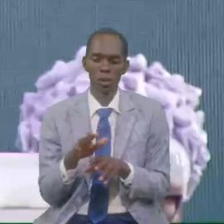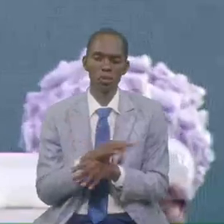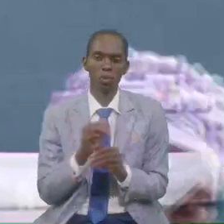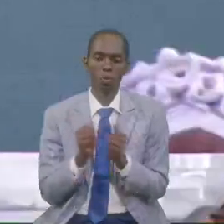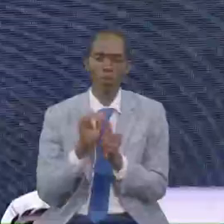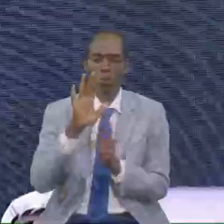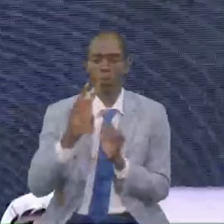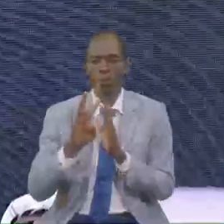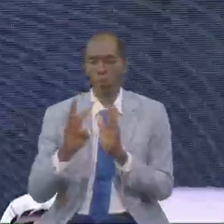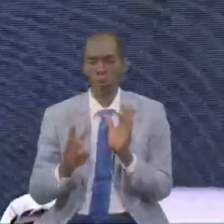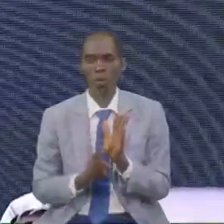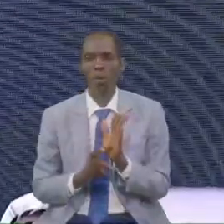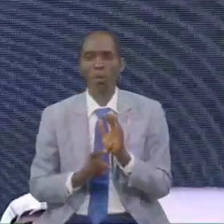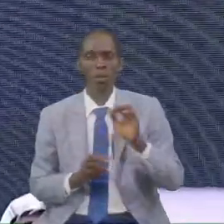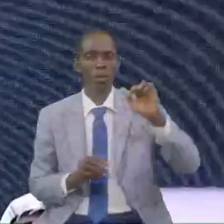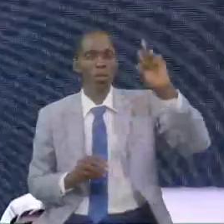votre volonté.